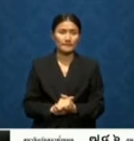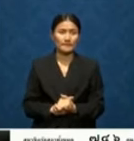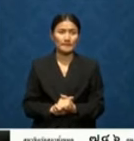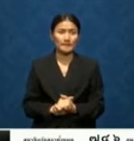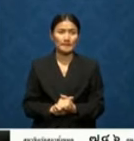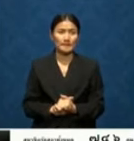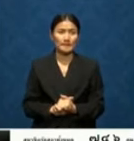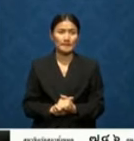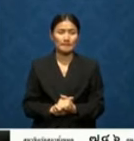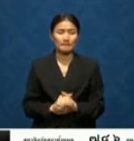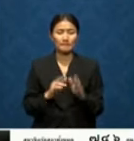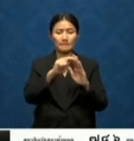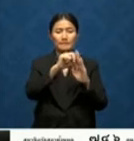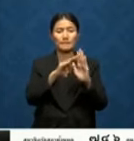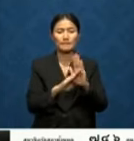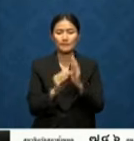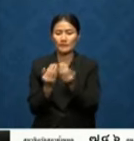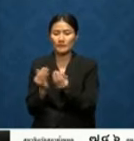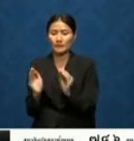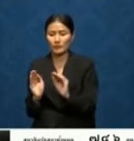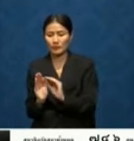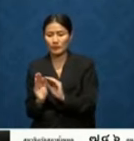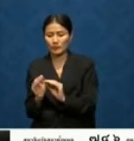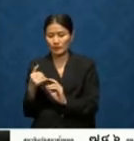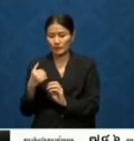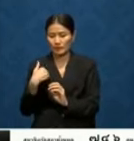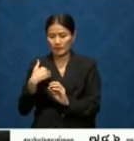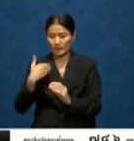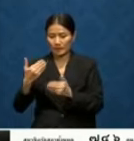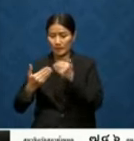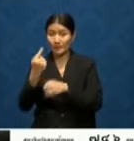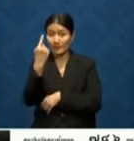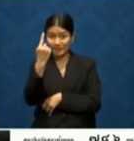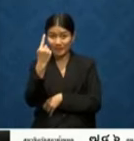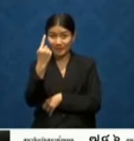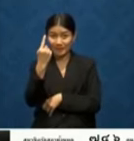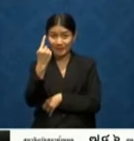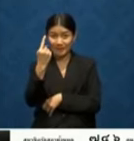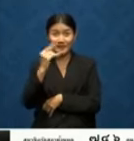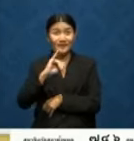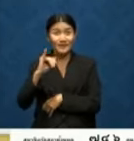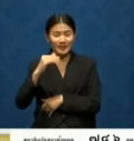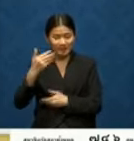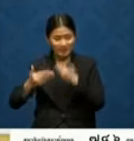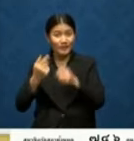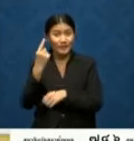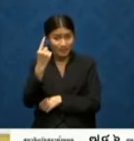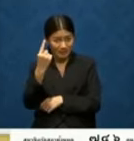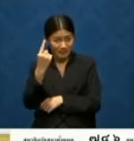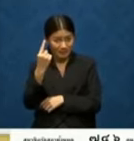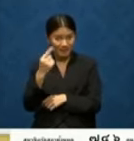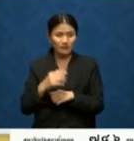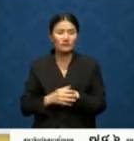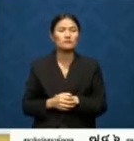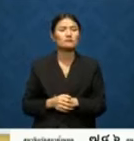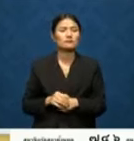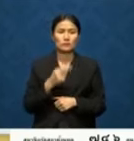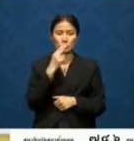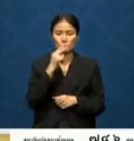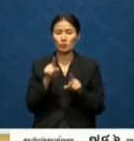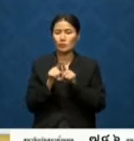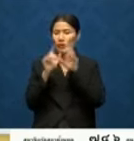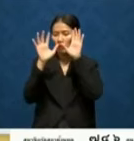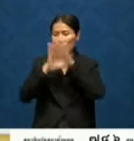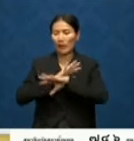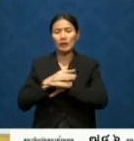1ครอบครัว1ซอฟต์พาวเวอร์ดูเสมือน1เป็นนโยบายที่ต้องการสร้างรายได้ให้กับครอบ